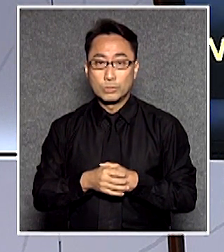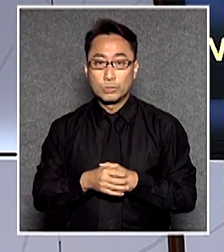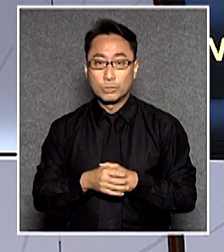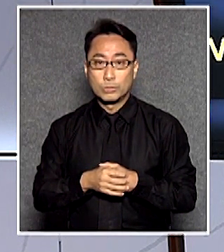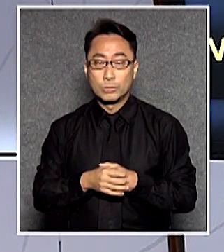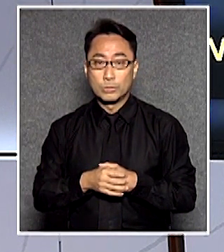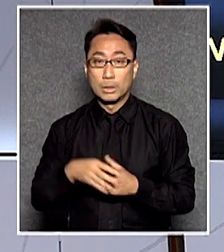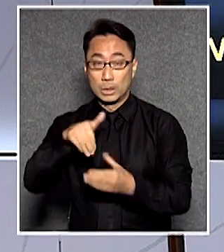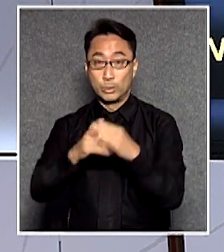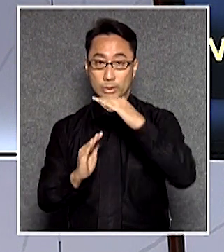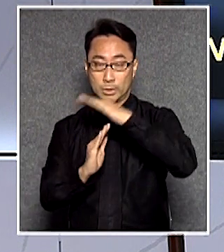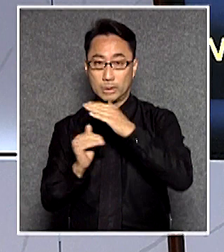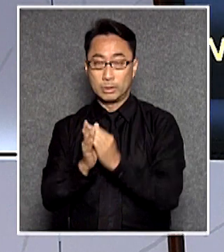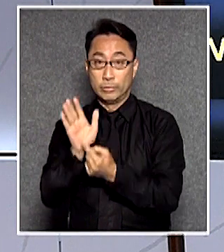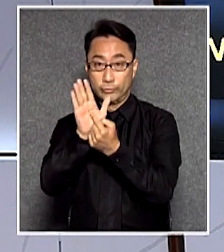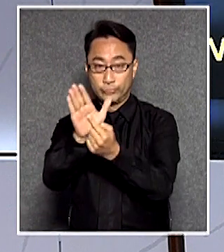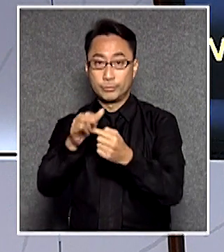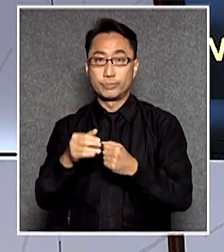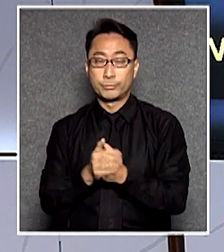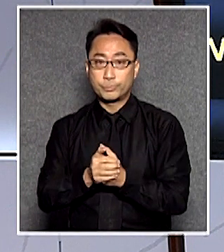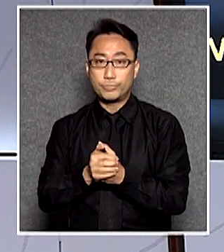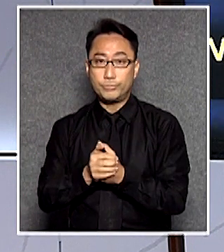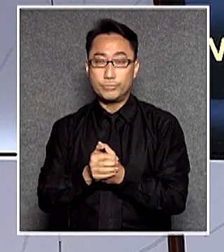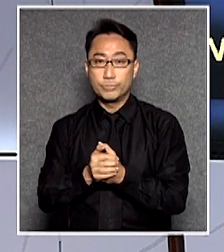停止表決，顯示結果。